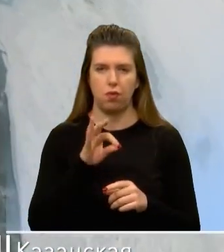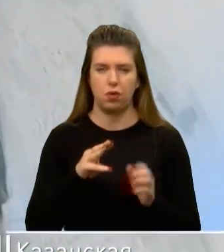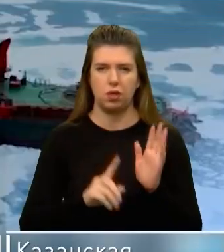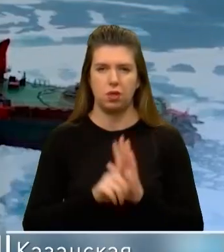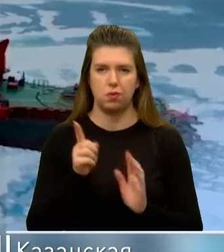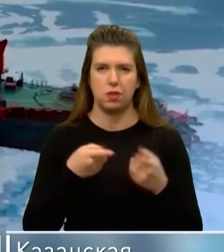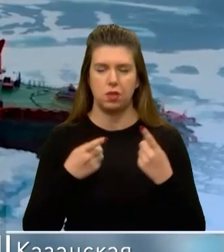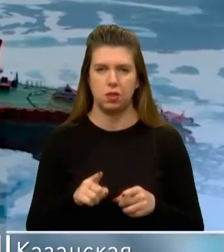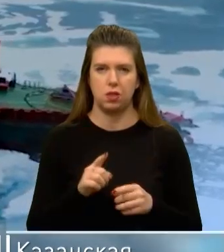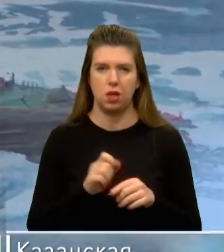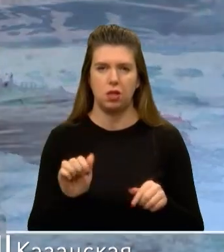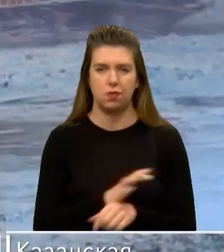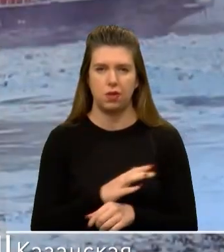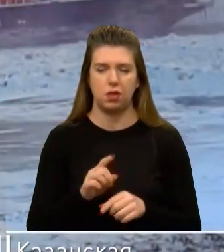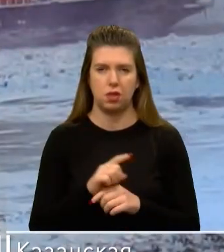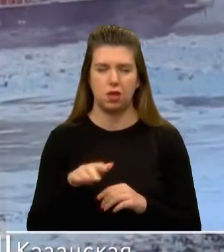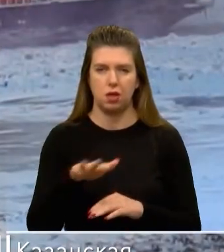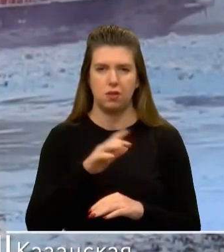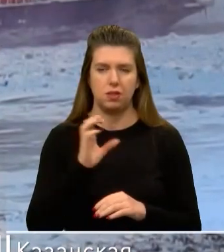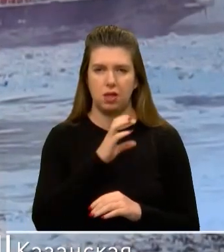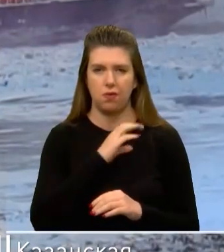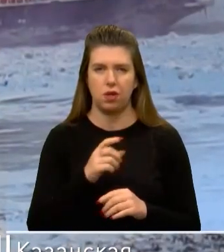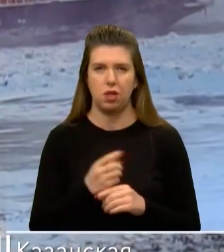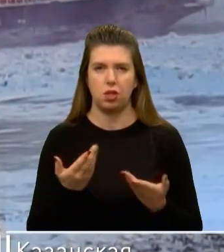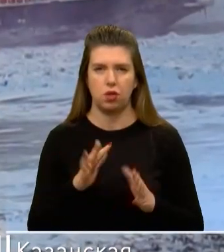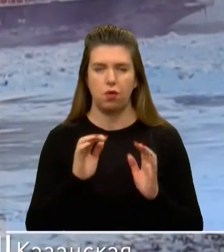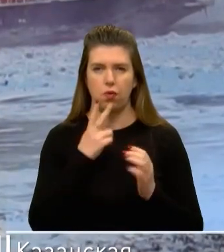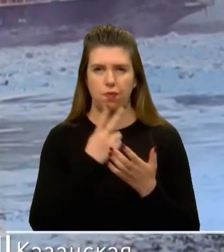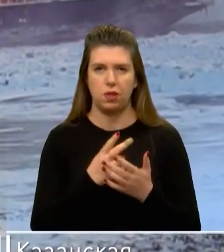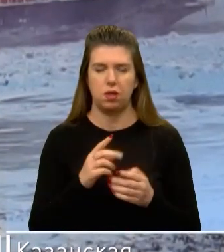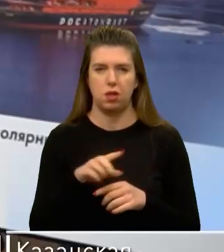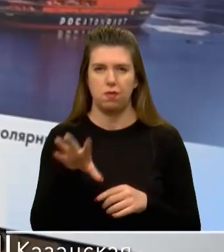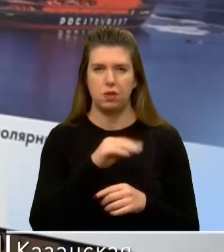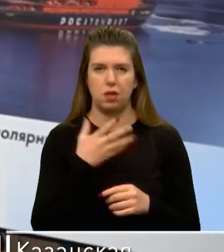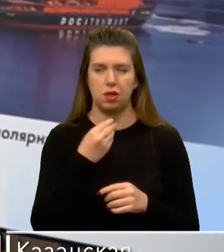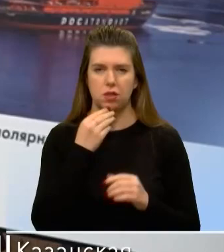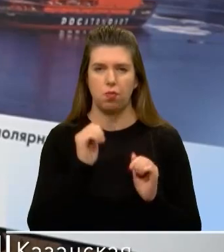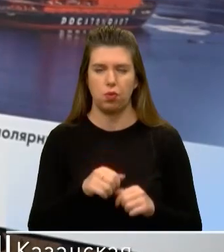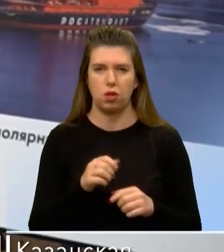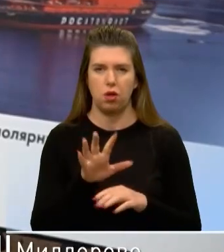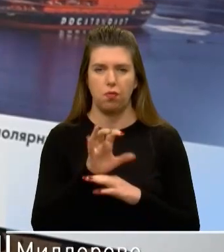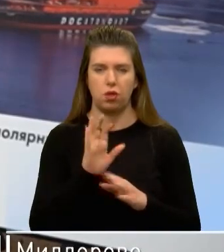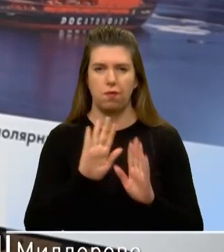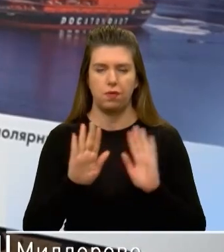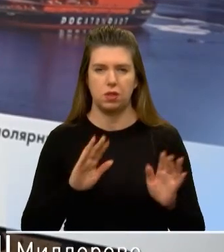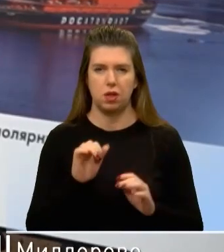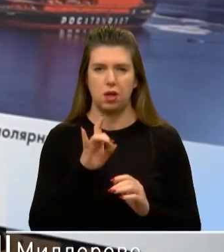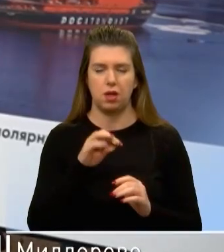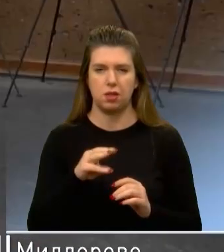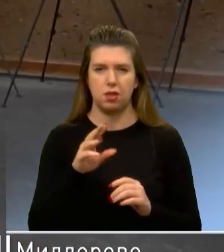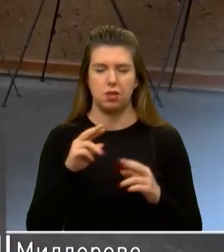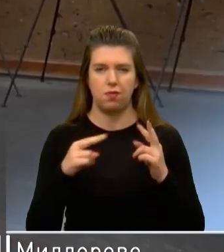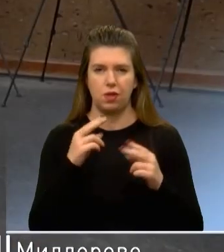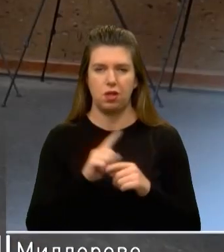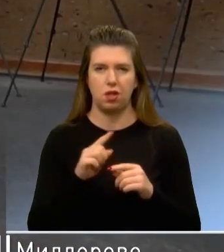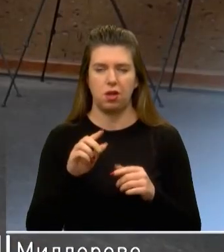началось настоящее освоение Крайнего Севера хоть и не вживую но увидеть ледокол во всей красе можно на фотовыставке Арктика свидания